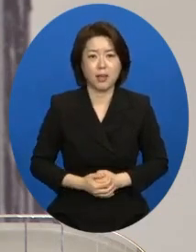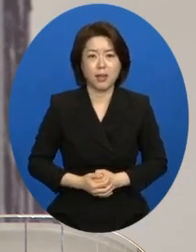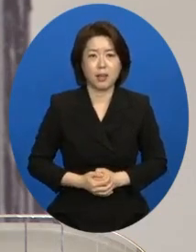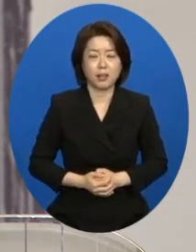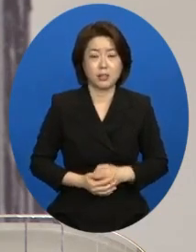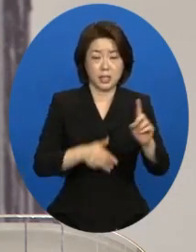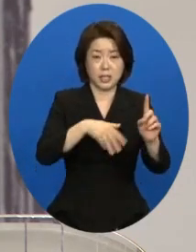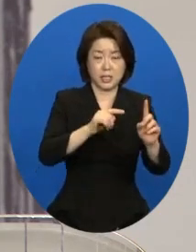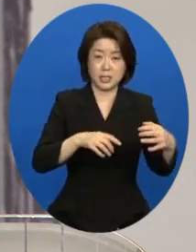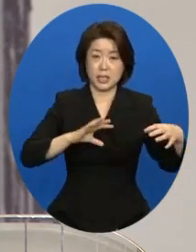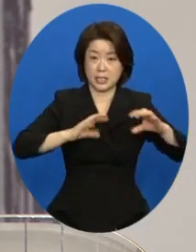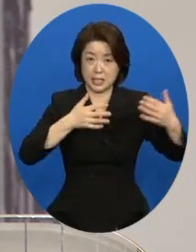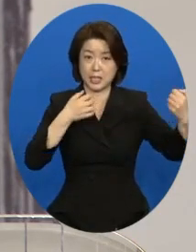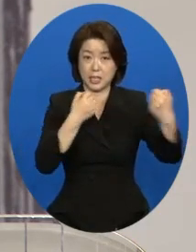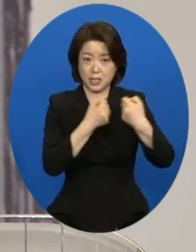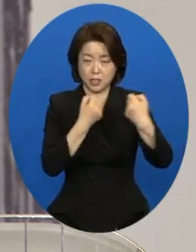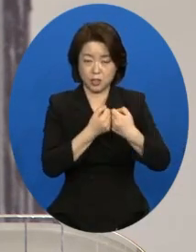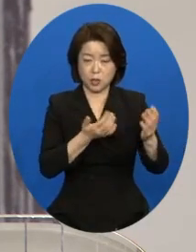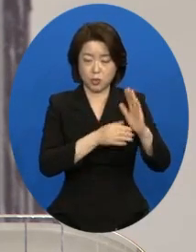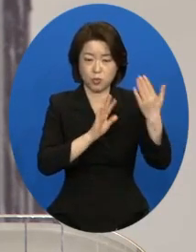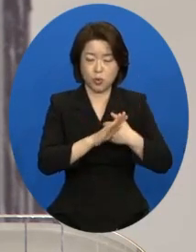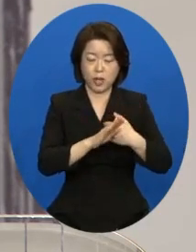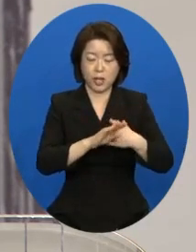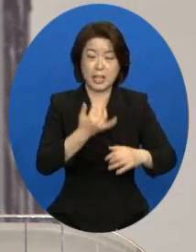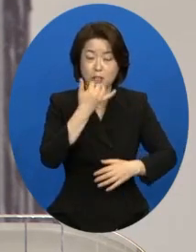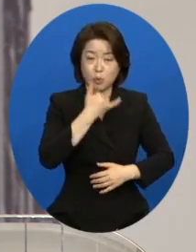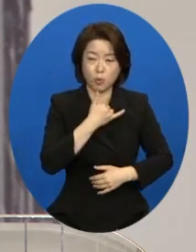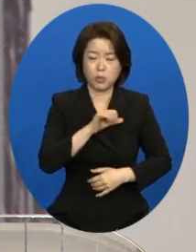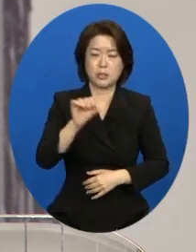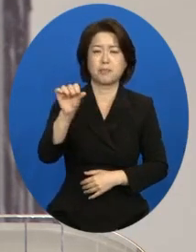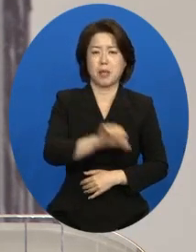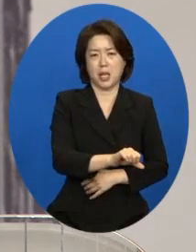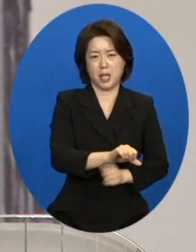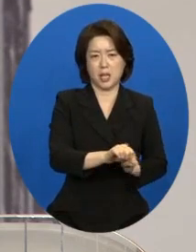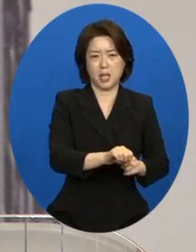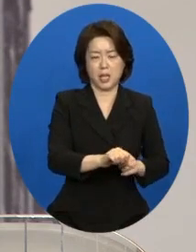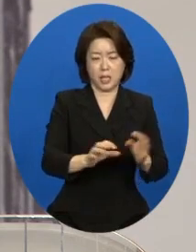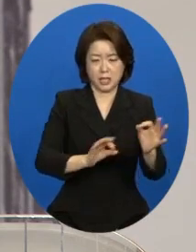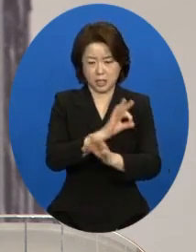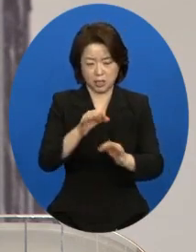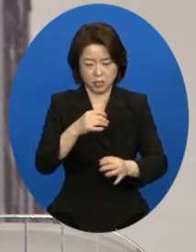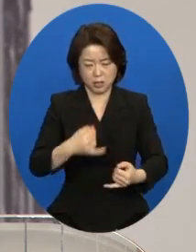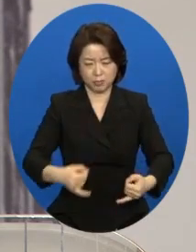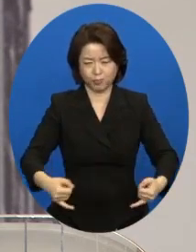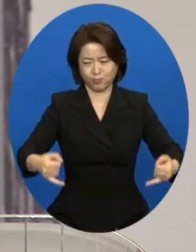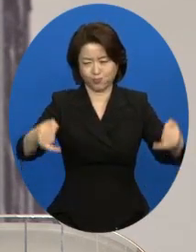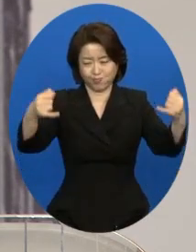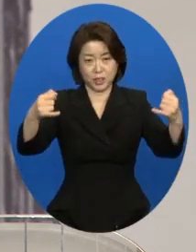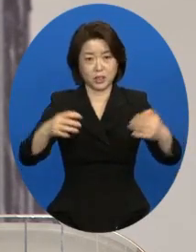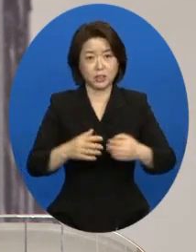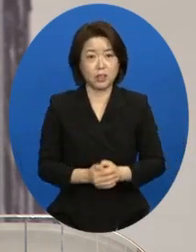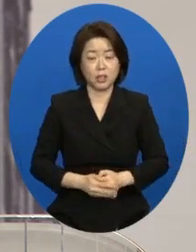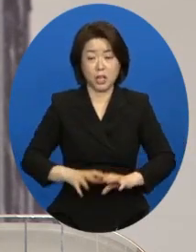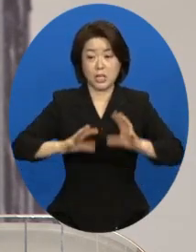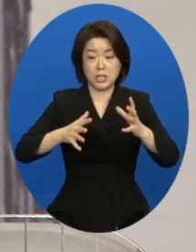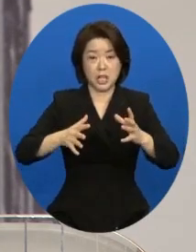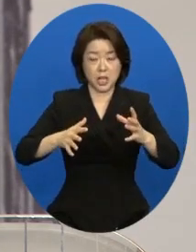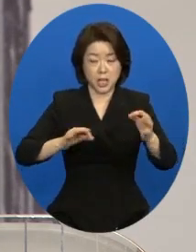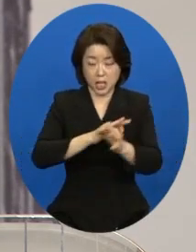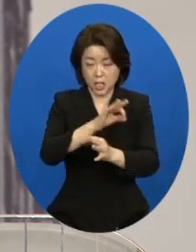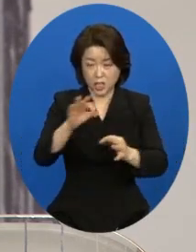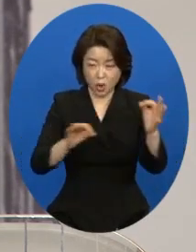제1차 세계대전 이후에 패전국가가 됐어요, 독일이. 그러니까 많은 경제적 빚을 졌습니다. 게다가 세계 대공황이